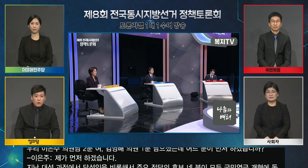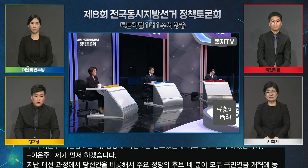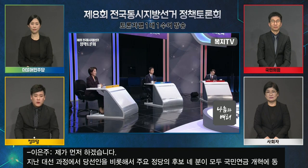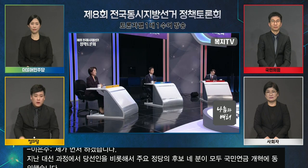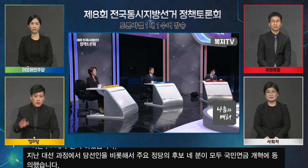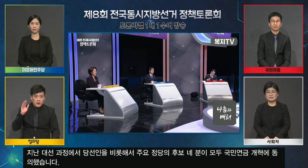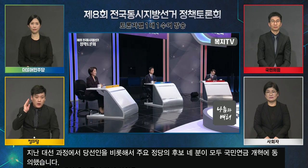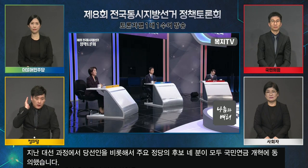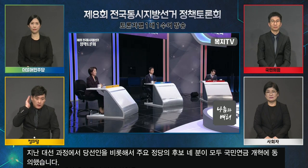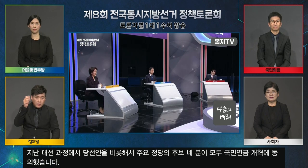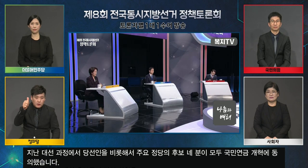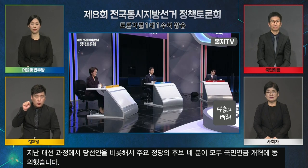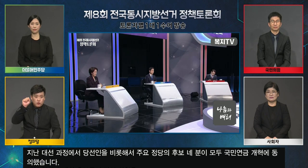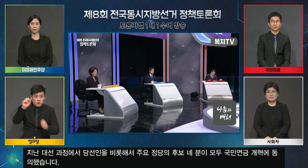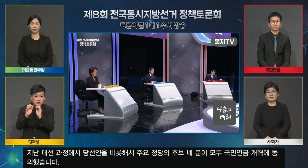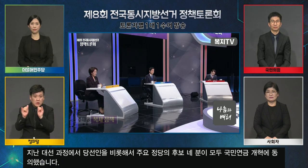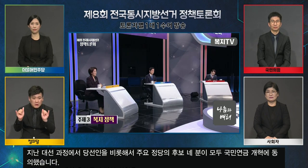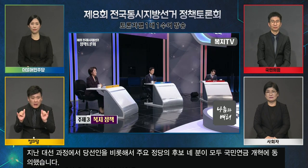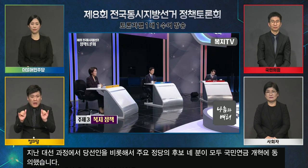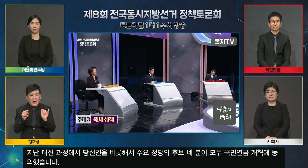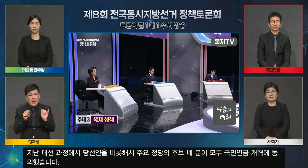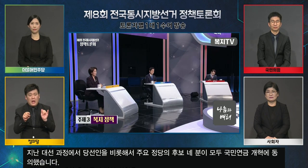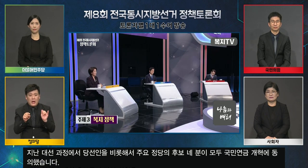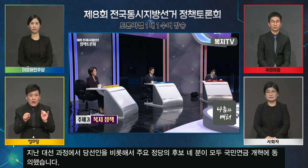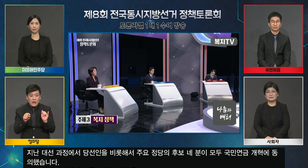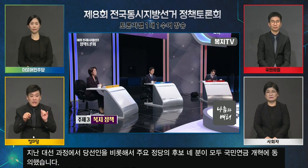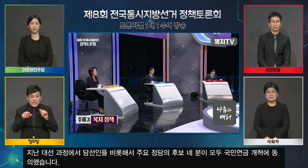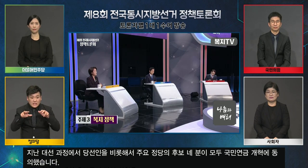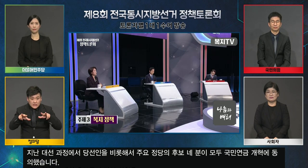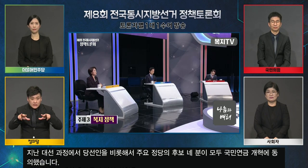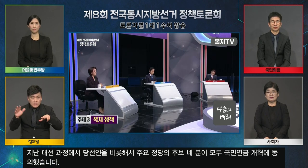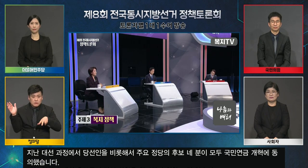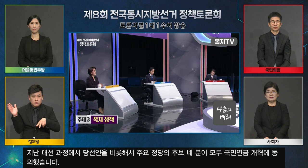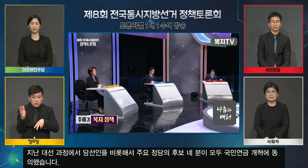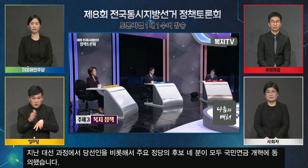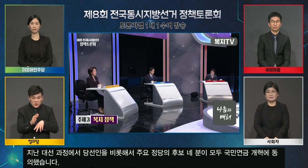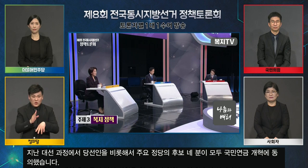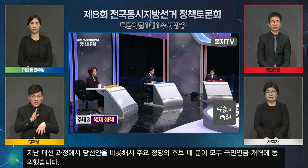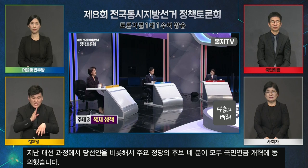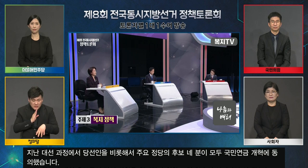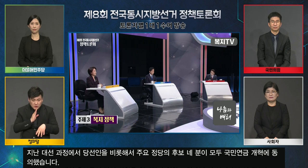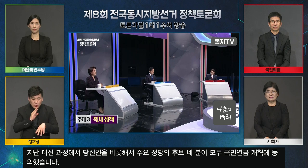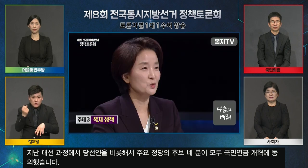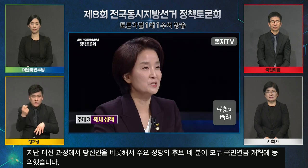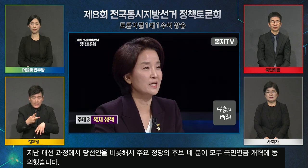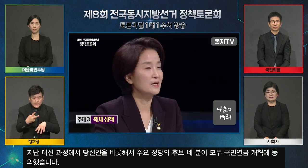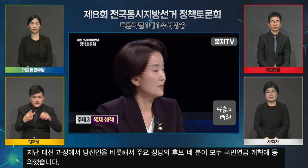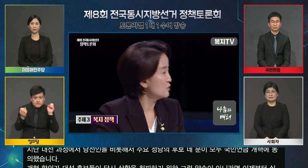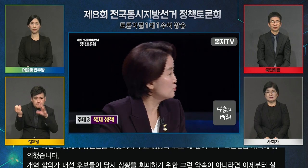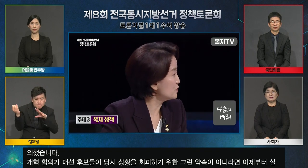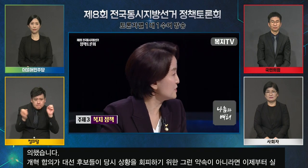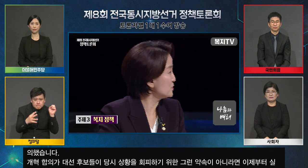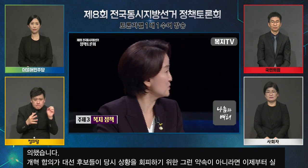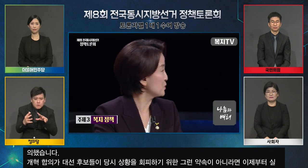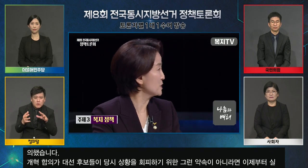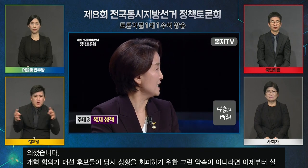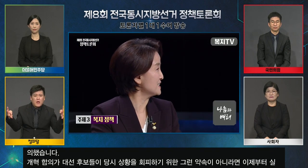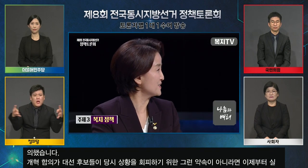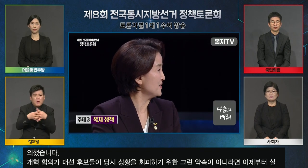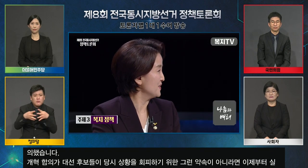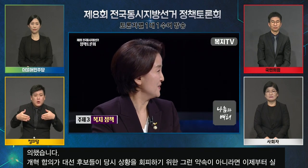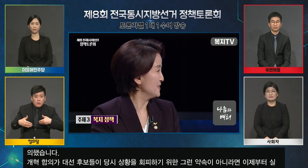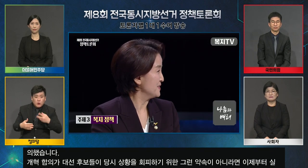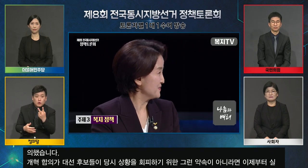그런 약속이 아니라면 이제부터 실질적인 논의를 진행해야 한다고 보는데 두 분께서도